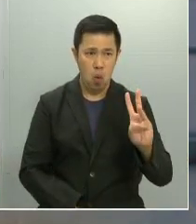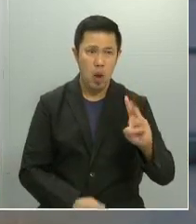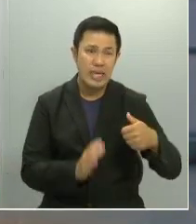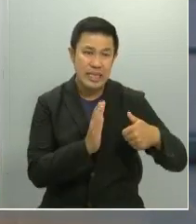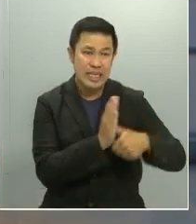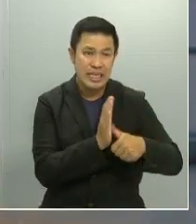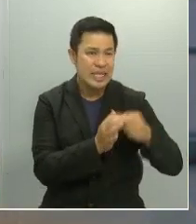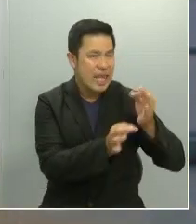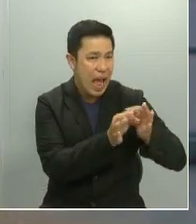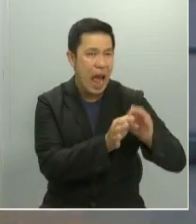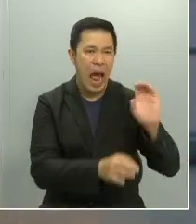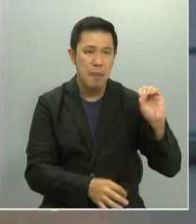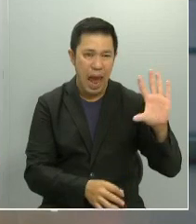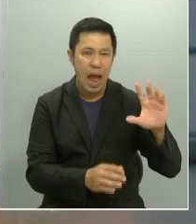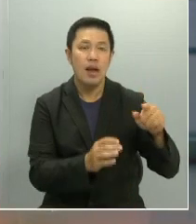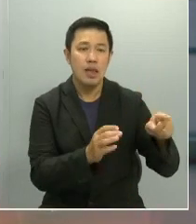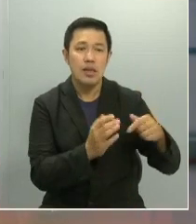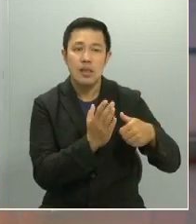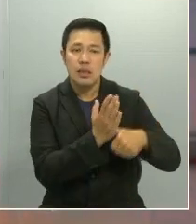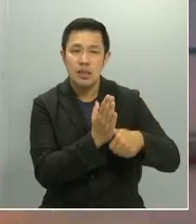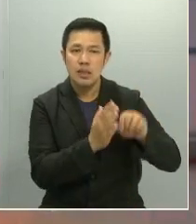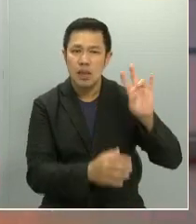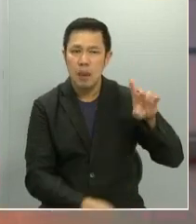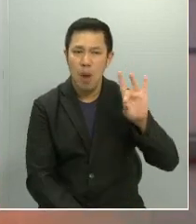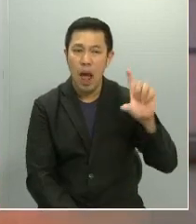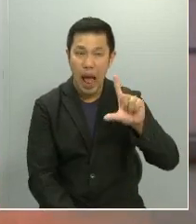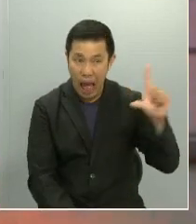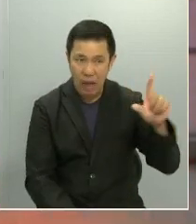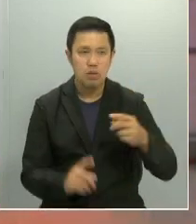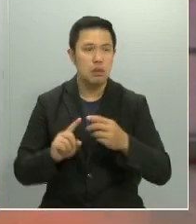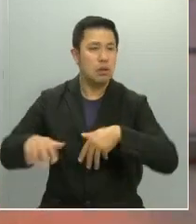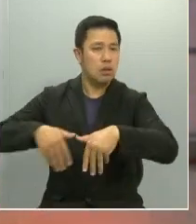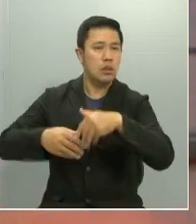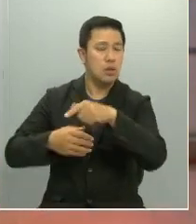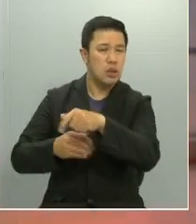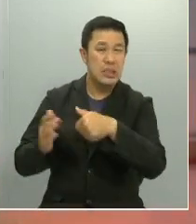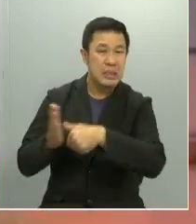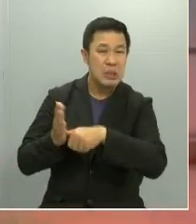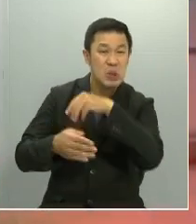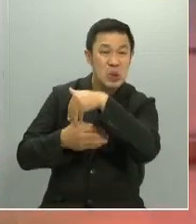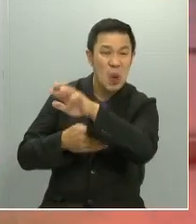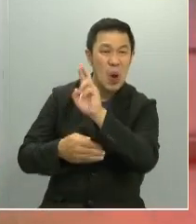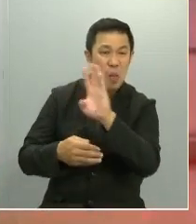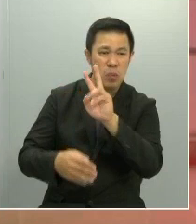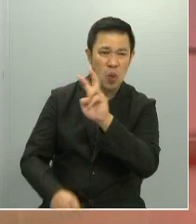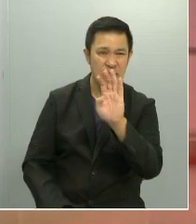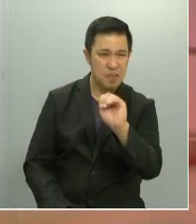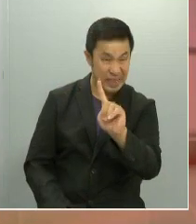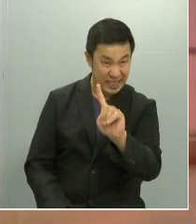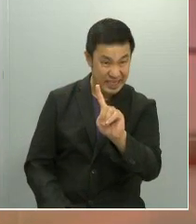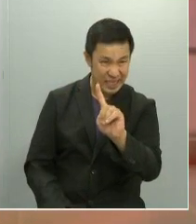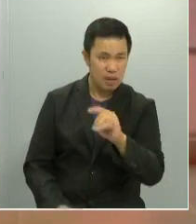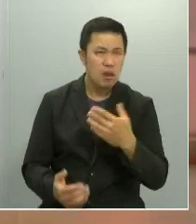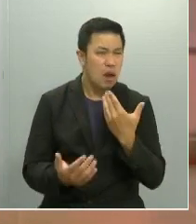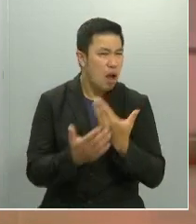อยู่ที่ 55หมู่นี่ประมาณ 7พันแปดร้อยกว่าล้านและมีหนี้นอกระบบอยู่ 241โอ้นี่ก็เป็นการใช้